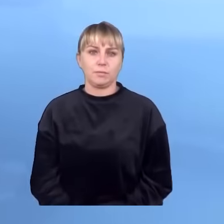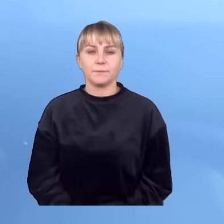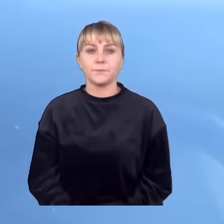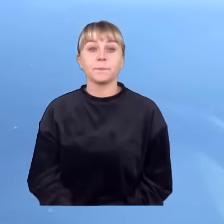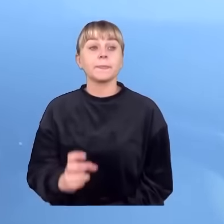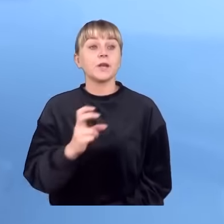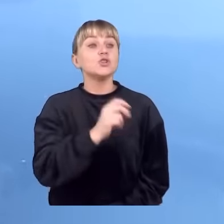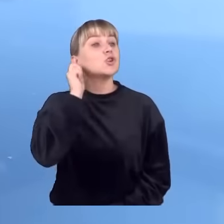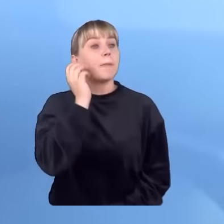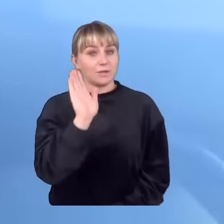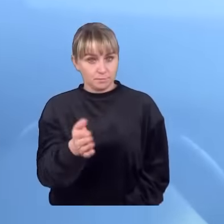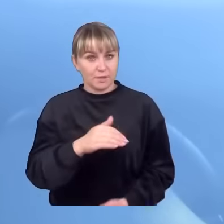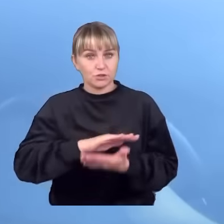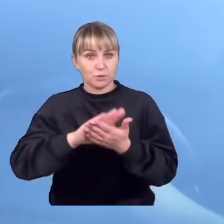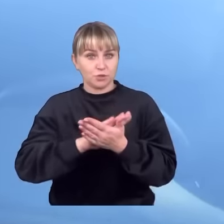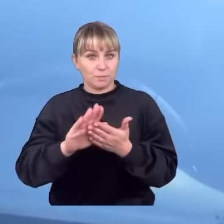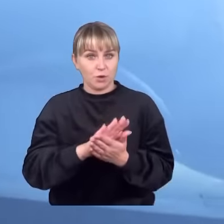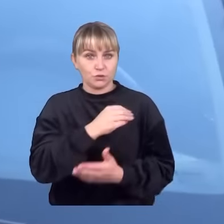żołnierzy?